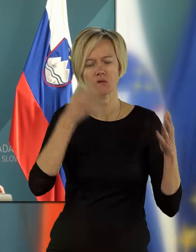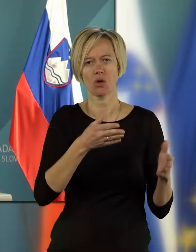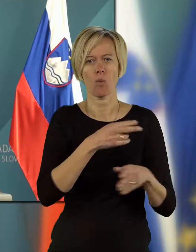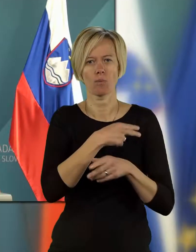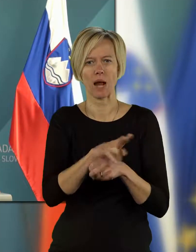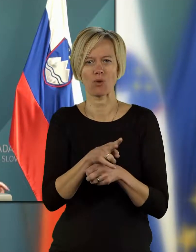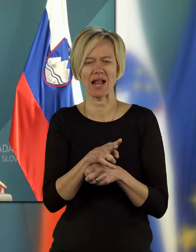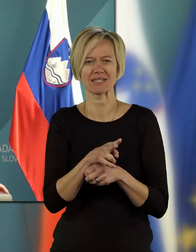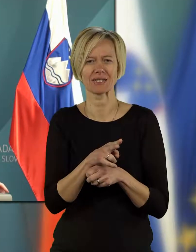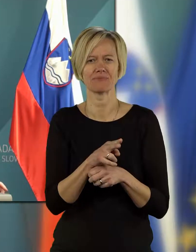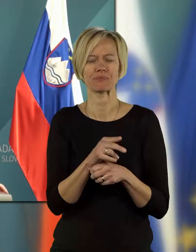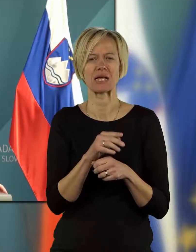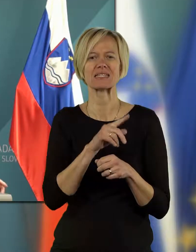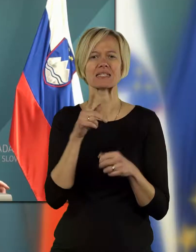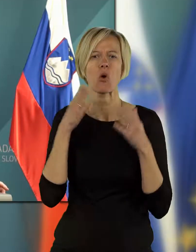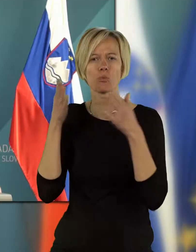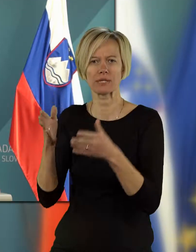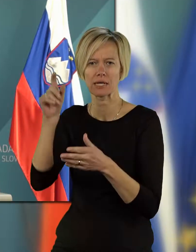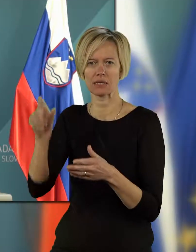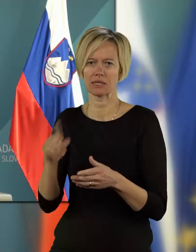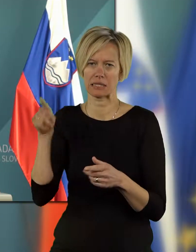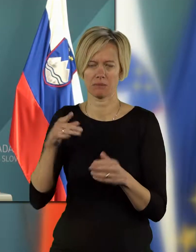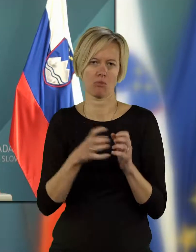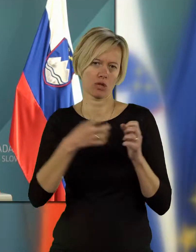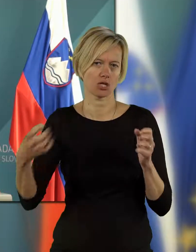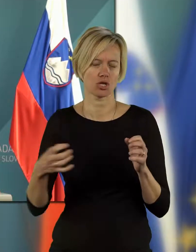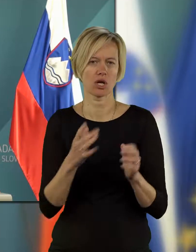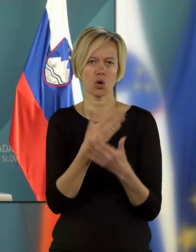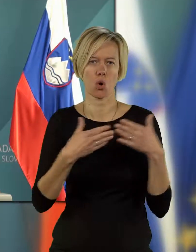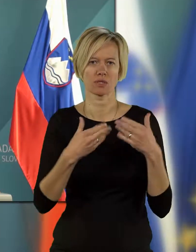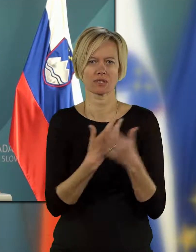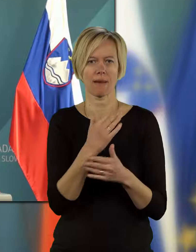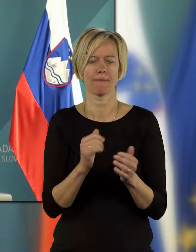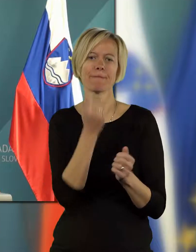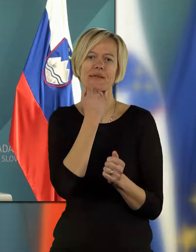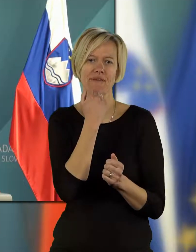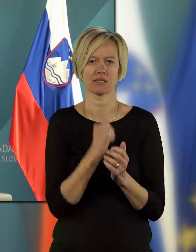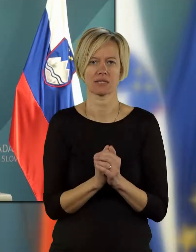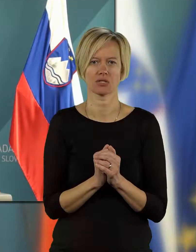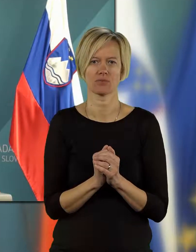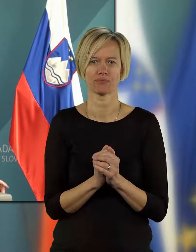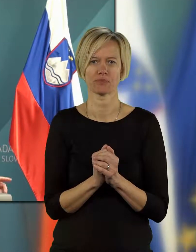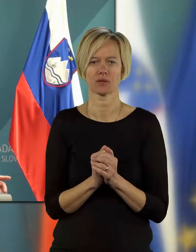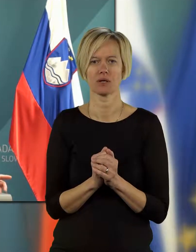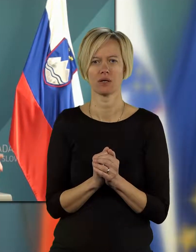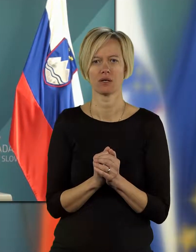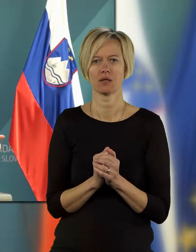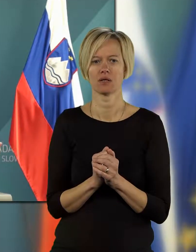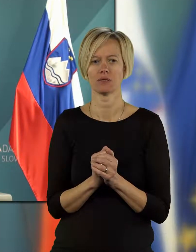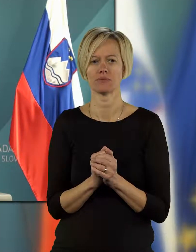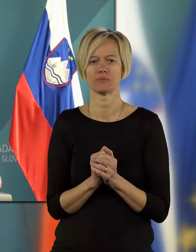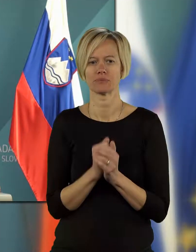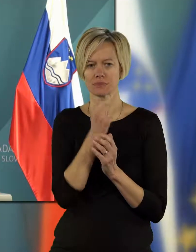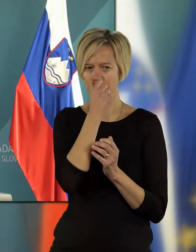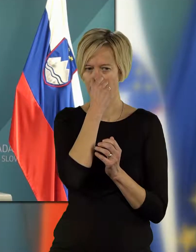na upravljalskega zaupnika in podaljšanje roka za privatizacijo. Prostite, pozabila,